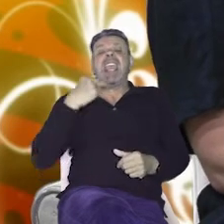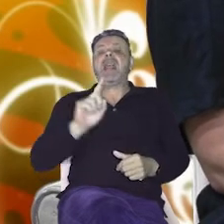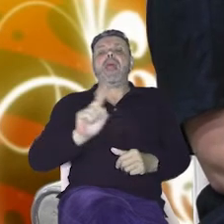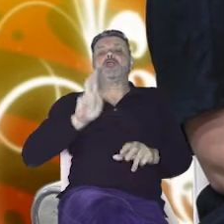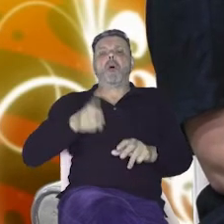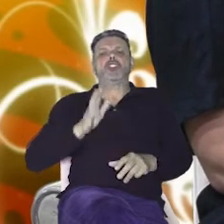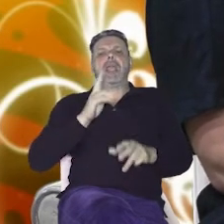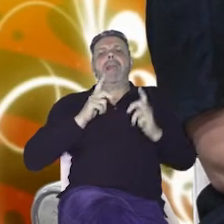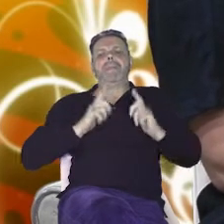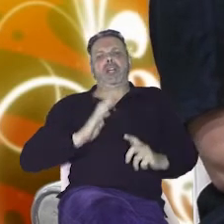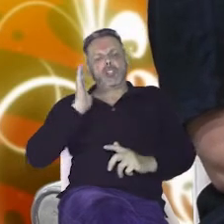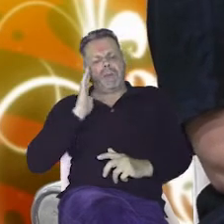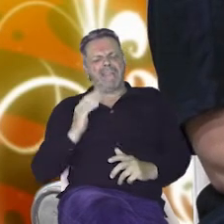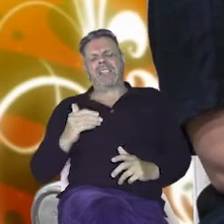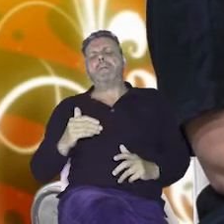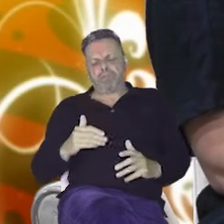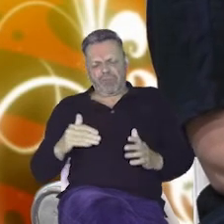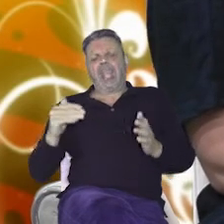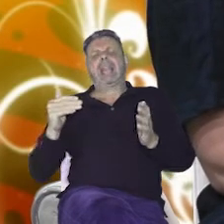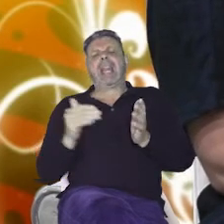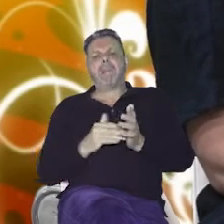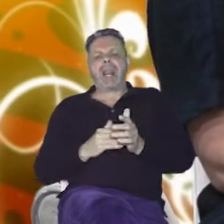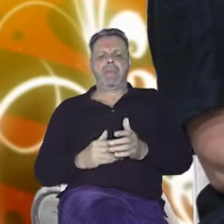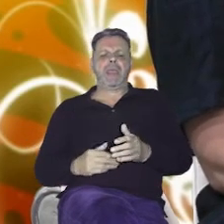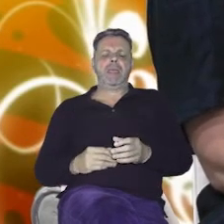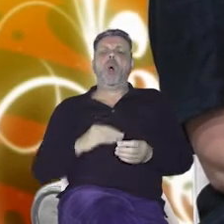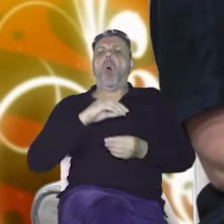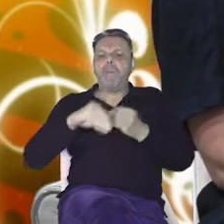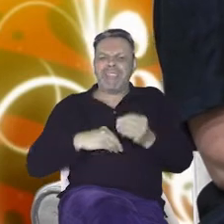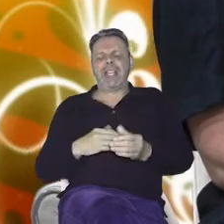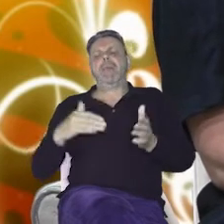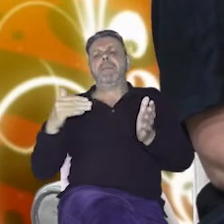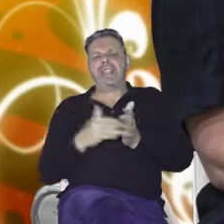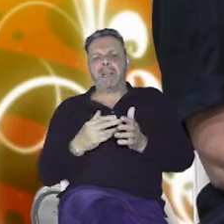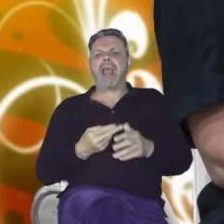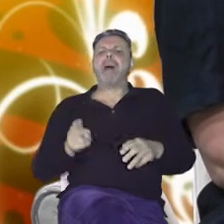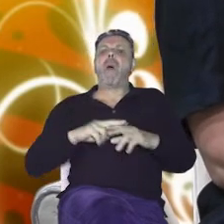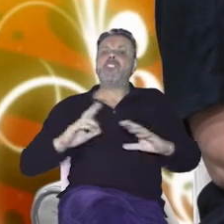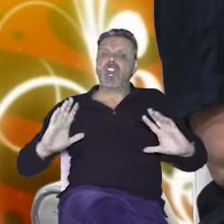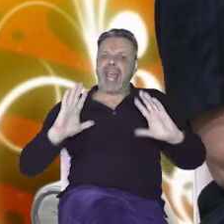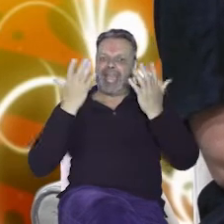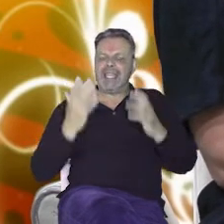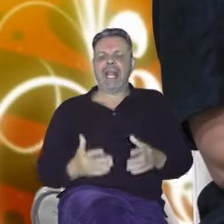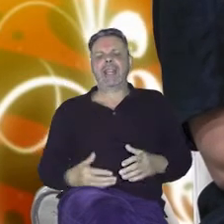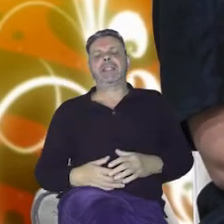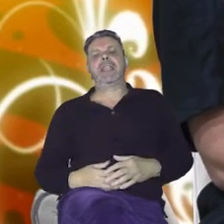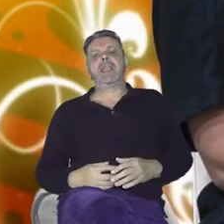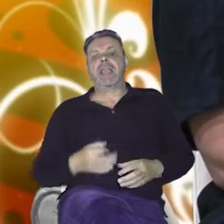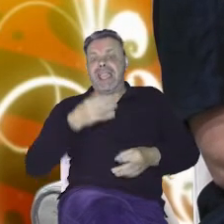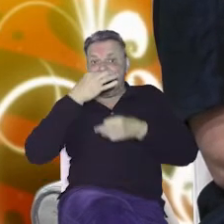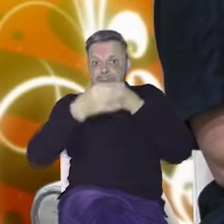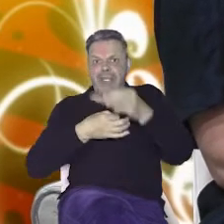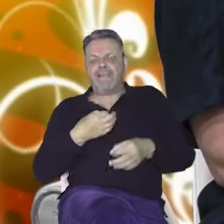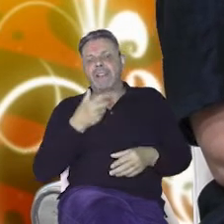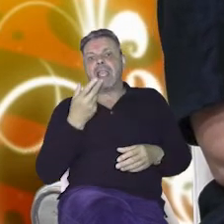mislim da bi trebali znači obitelji korisnika malo više reagirati, ispitivati i